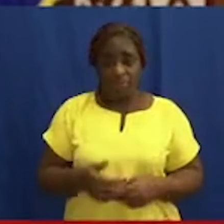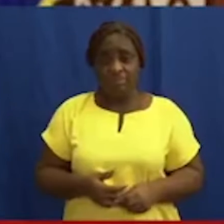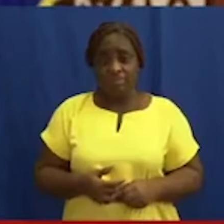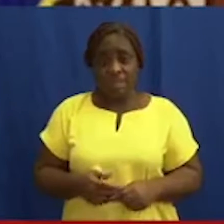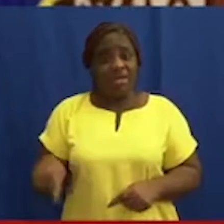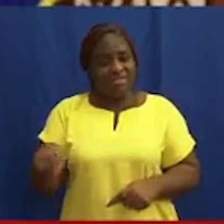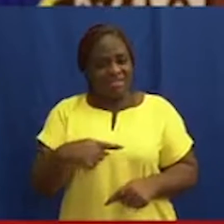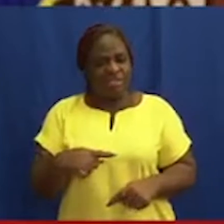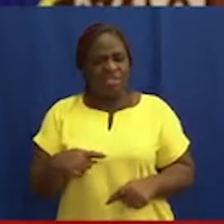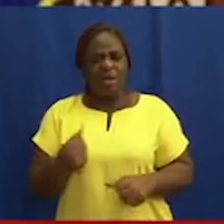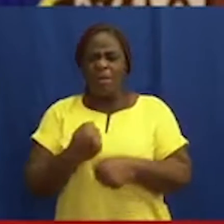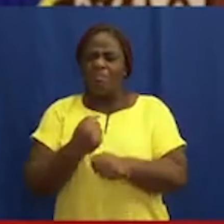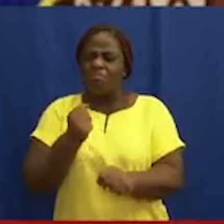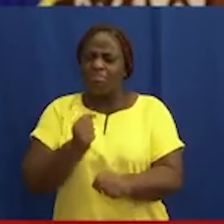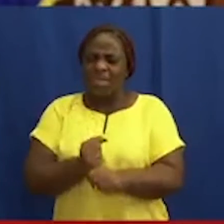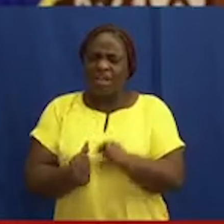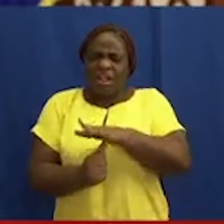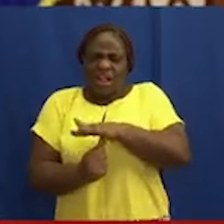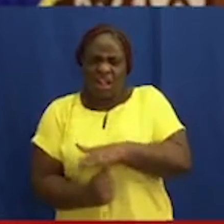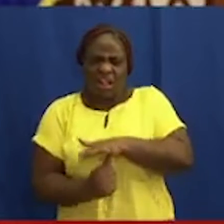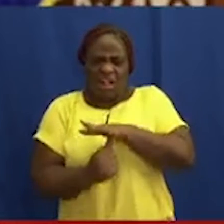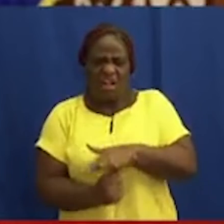samu a cikin gida zuwa kaso